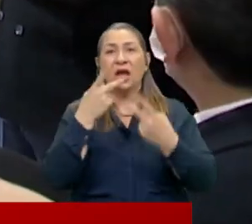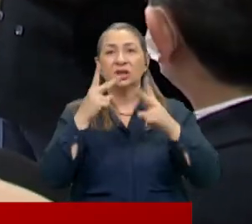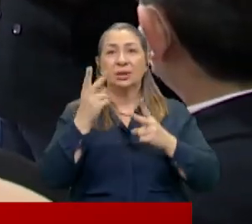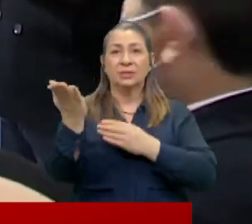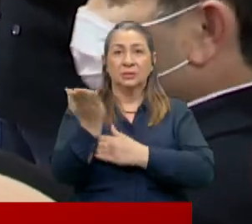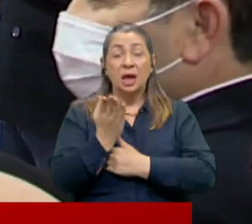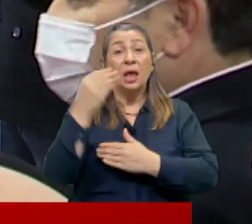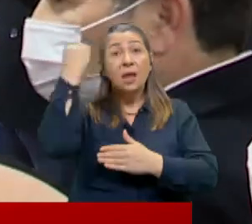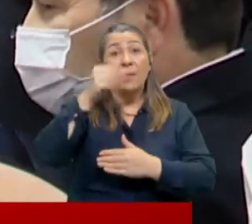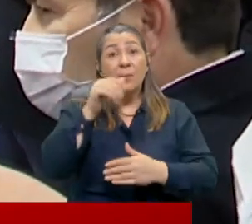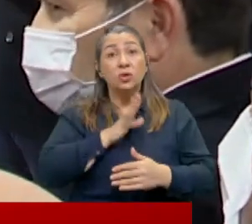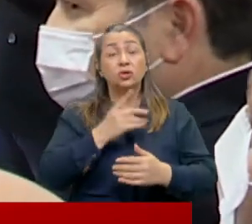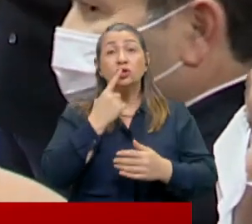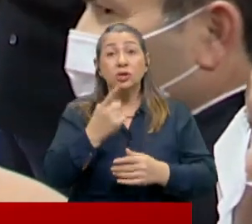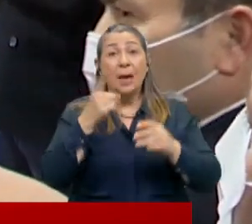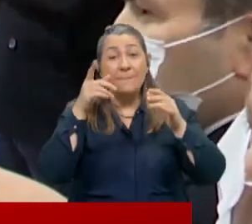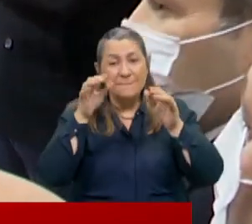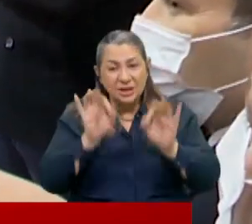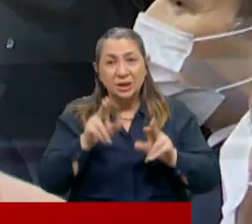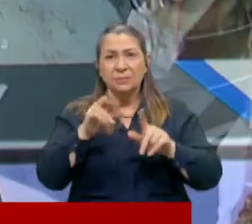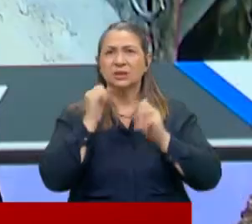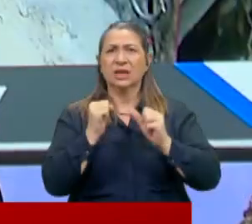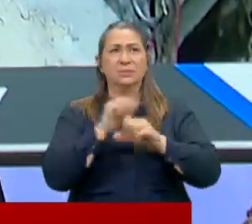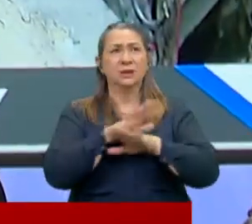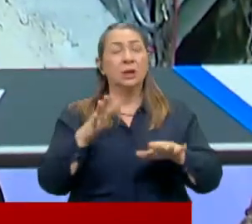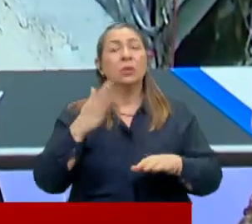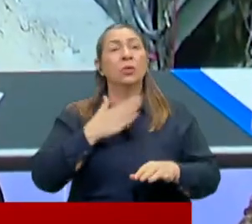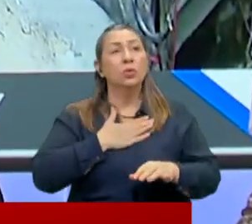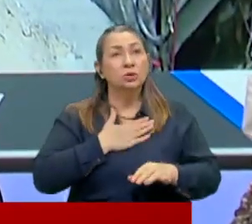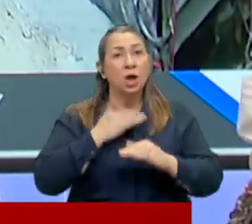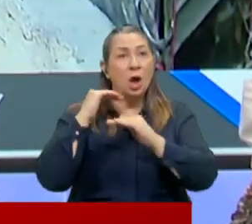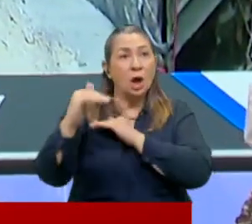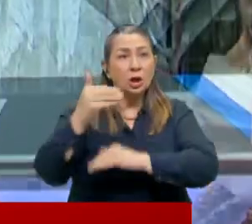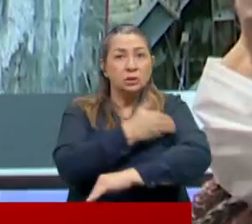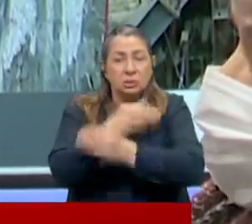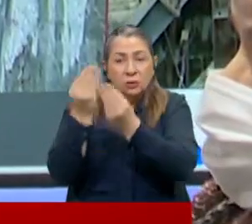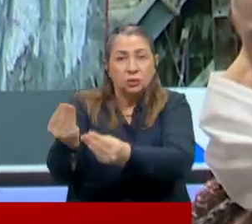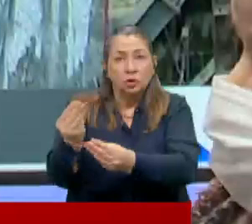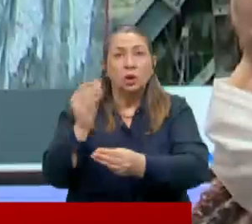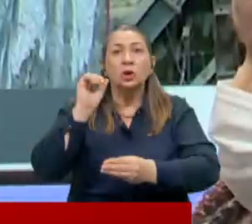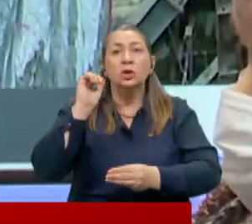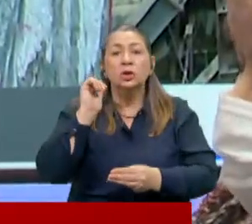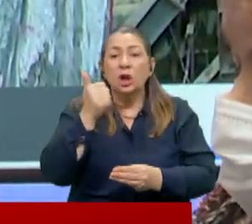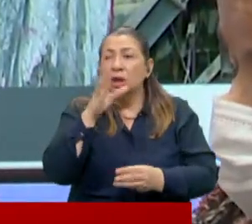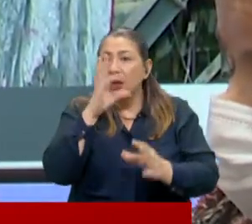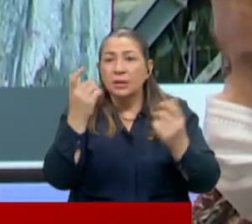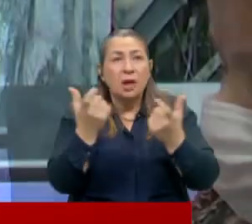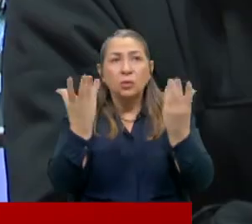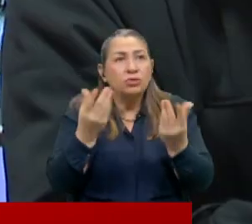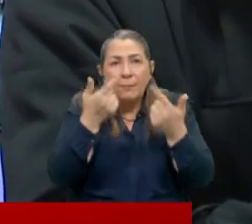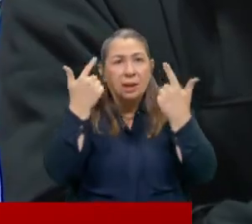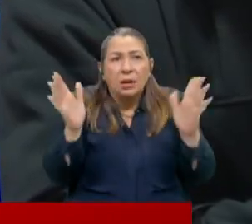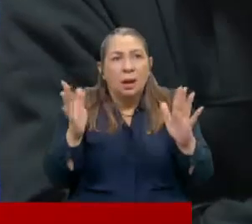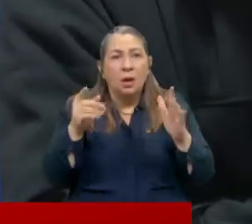geldi. İmamoğlu ise sözlerini başladığı gibi sert tonda bitirdi. Biz halka hizmet ediyoruz. Yarın kimin nerede olacağı belli değil.